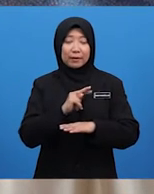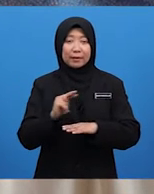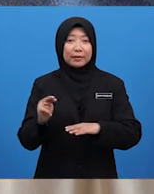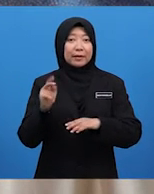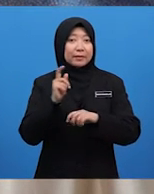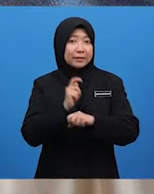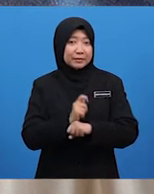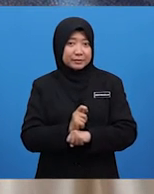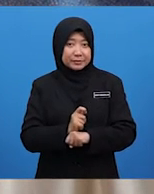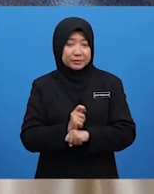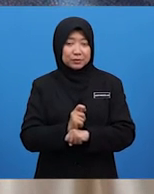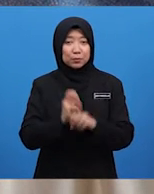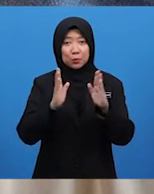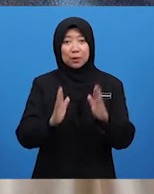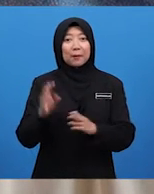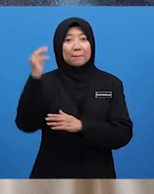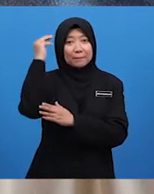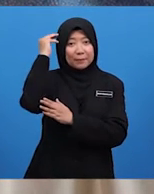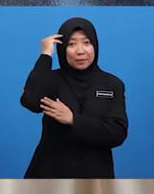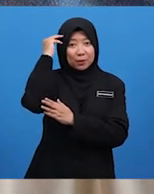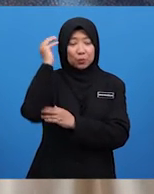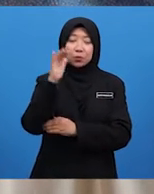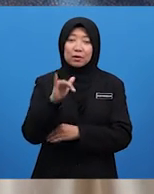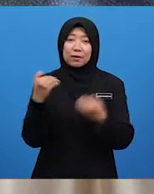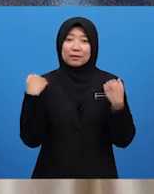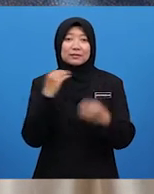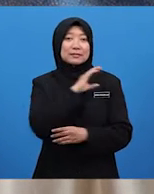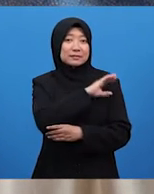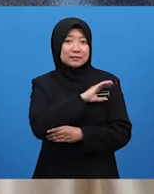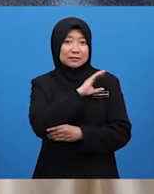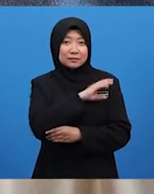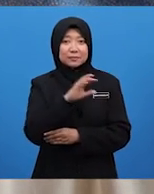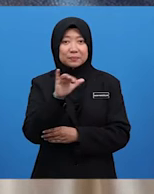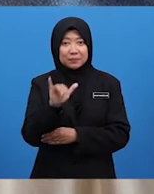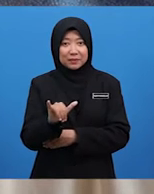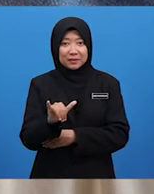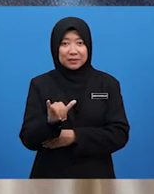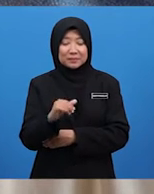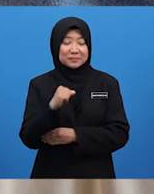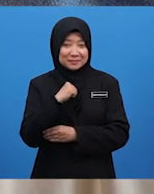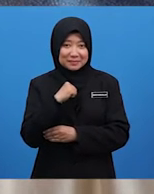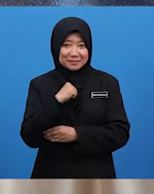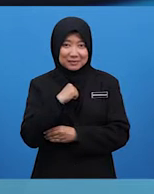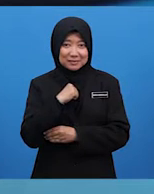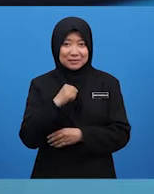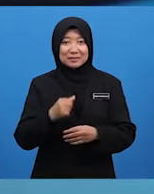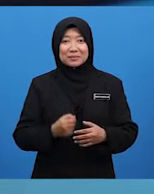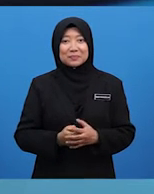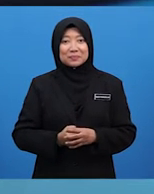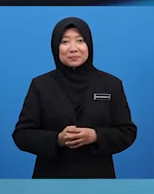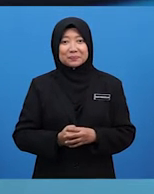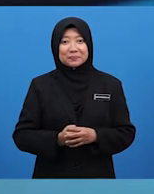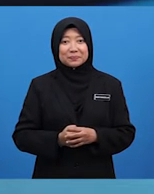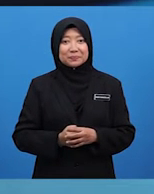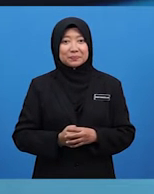tradisional kaum Melayu yang mempunyai ciri-ciri yang tersendiri.